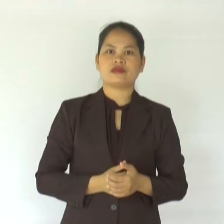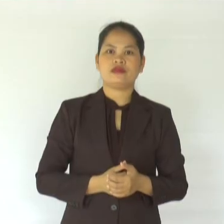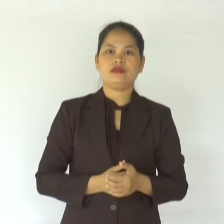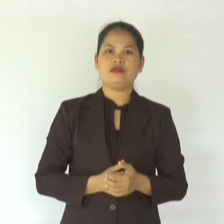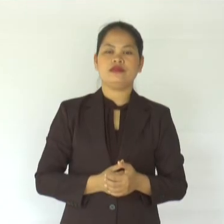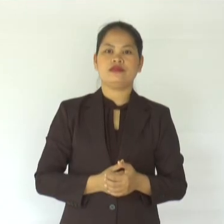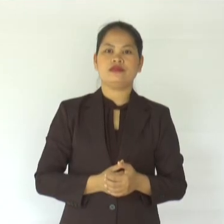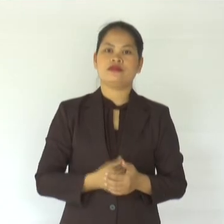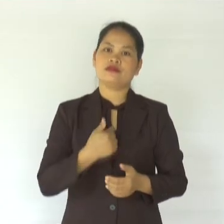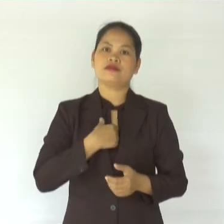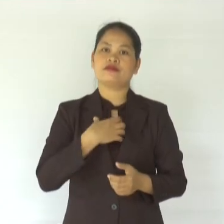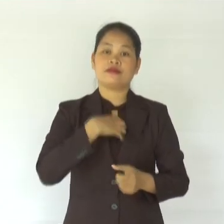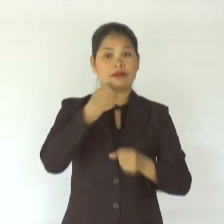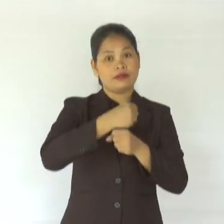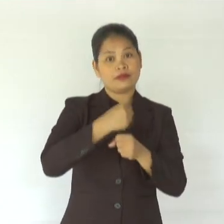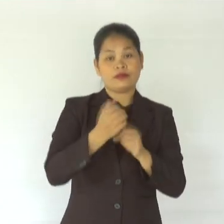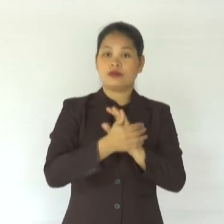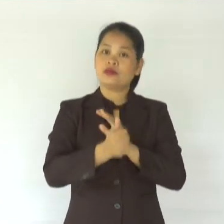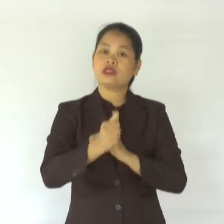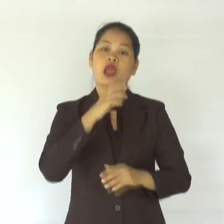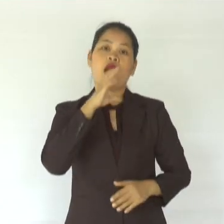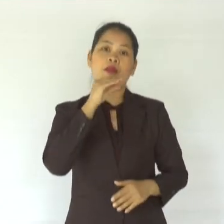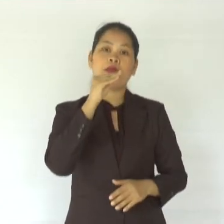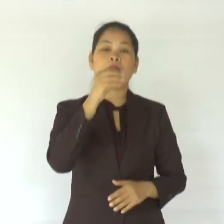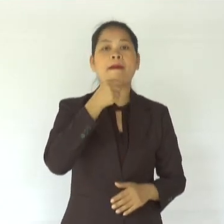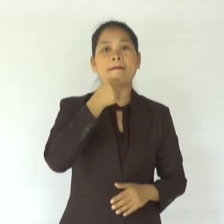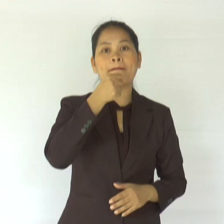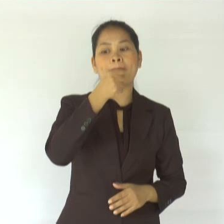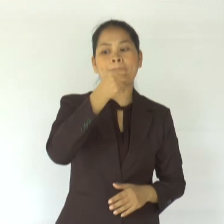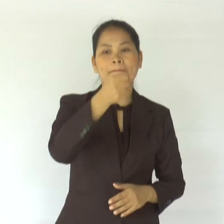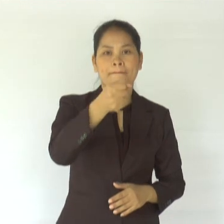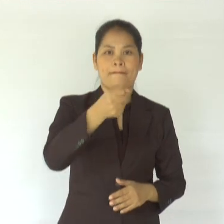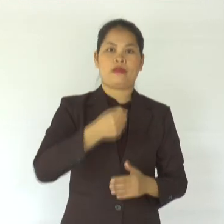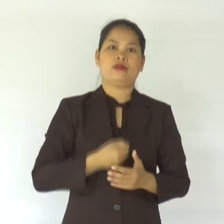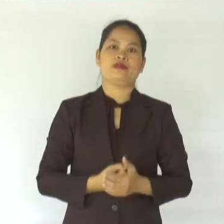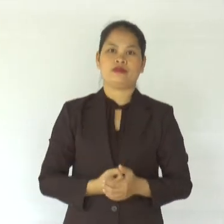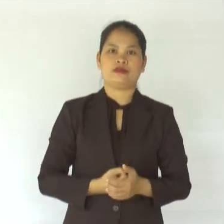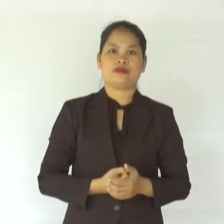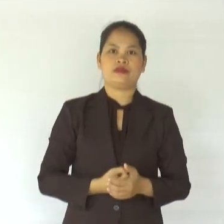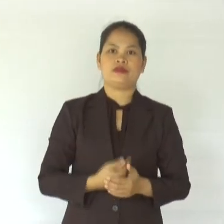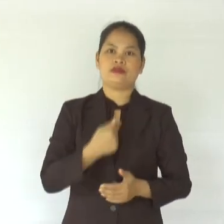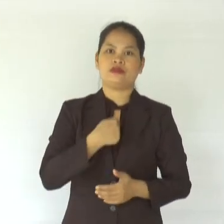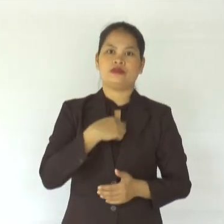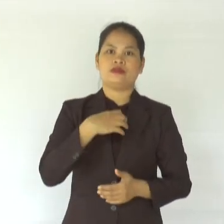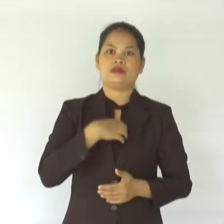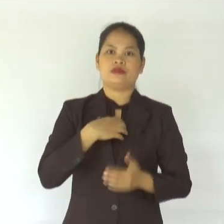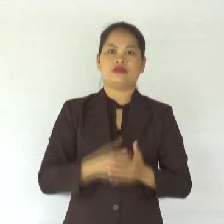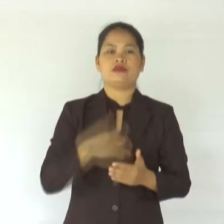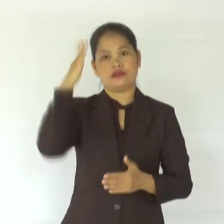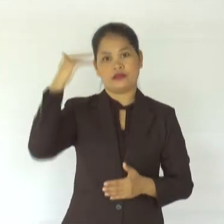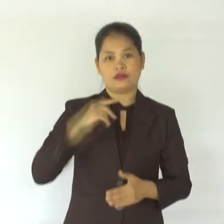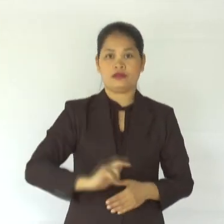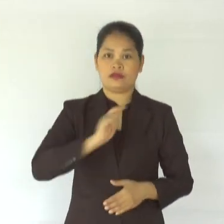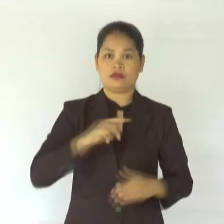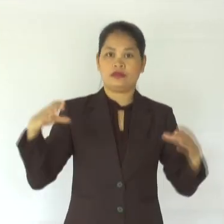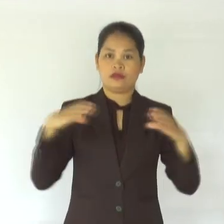Chúng ta chui sợi dây cáp này để bàn trán. Nhưng trong sợi dây kia này, tích mình dây kia sợi dây này cáp này bị cáp kia. Nhưng trong ai khơi chụp chia đam thích, mình chụp này tấn, còn sau đâu